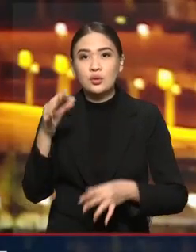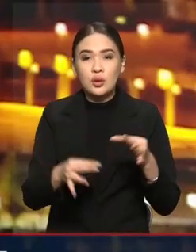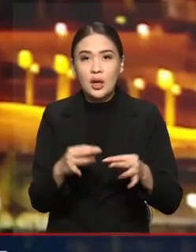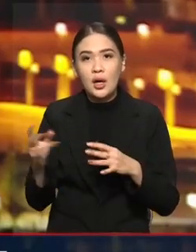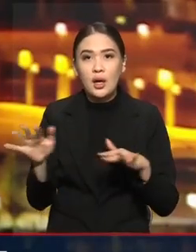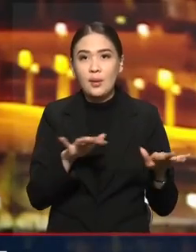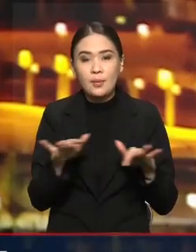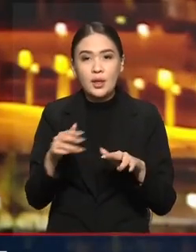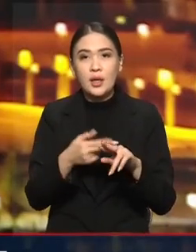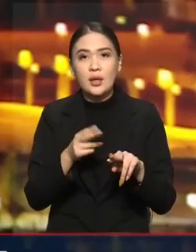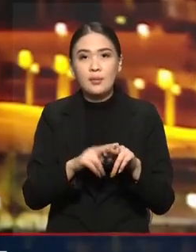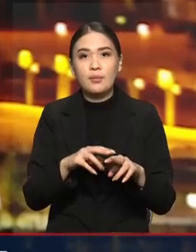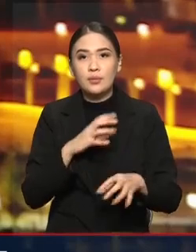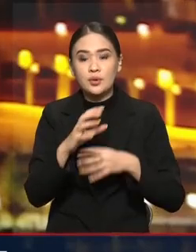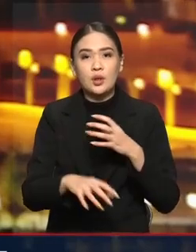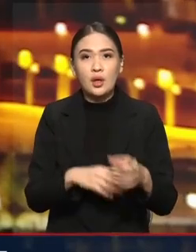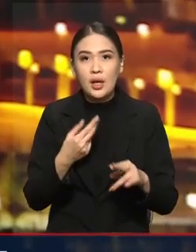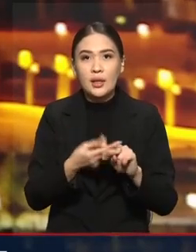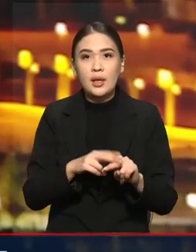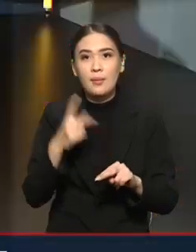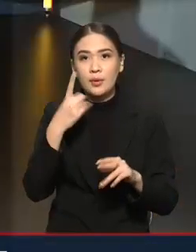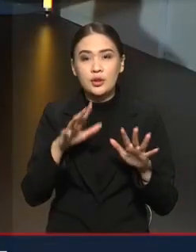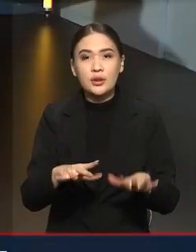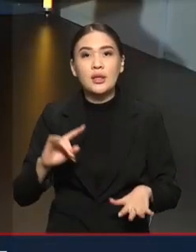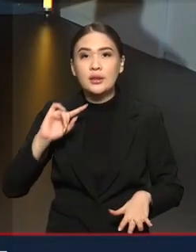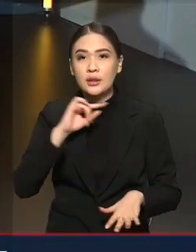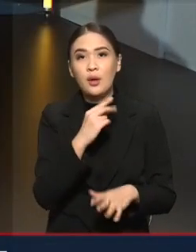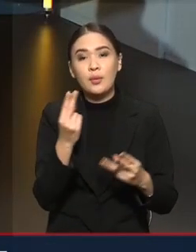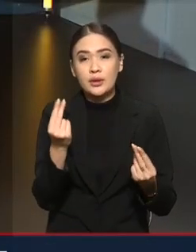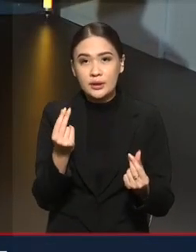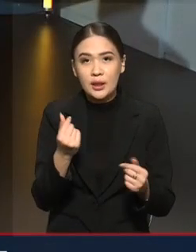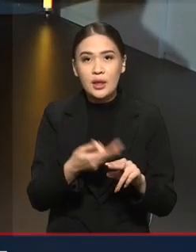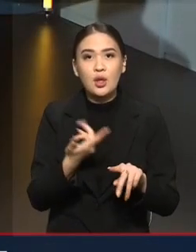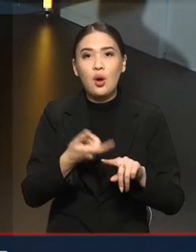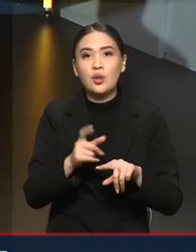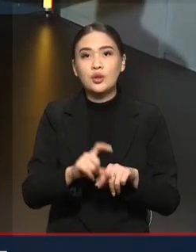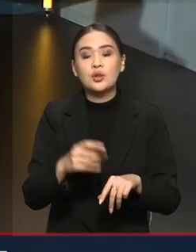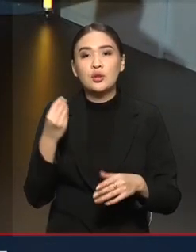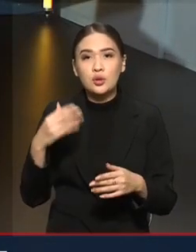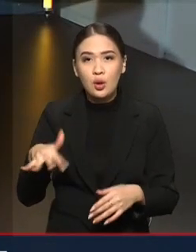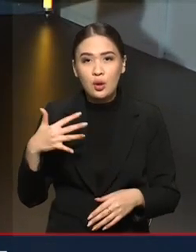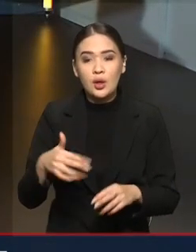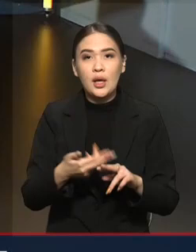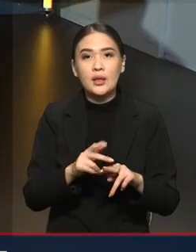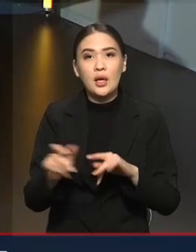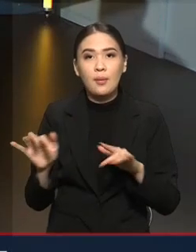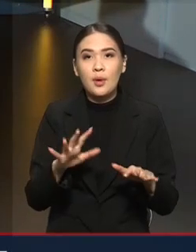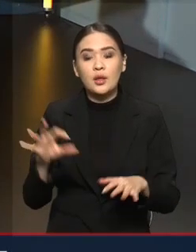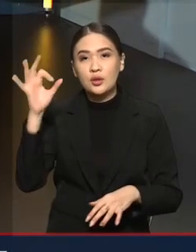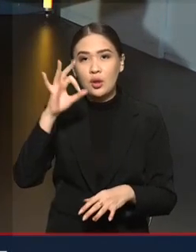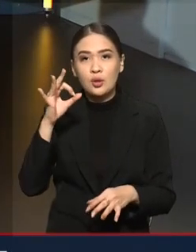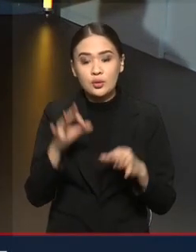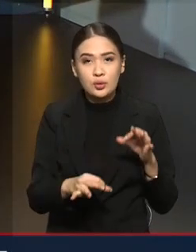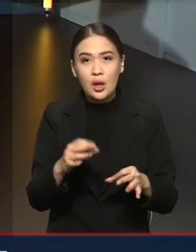международных это в первую очередь сэкономила нам деньги потому что это очень дорого вести разбирательства международных суда а